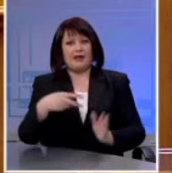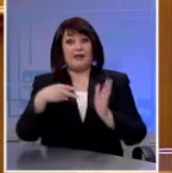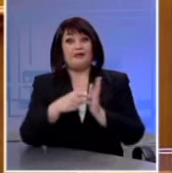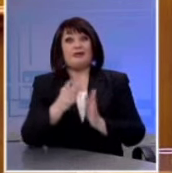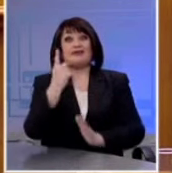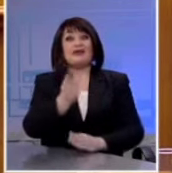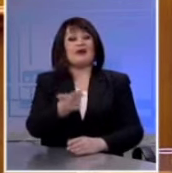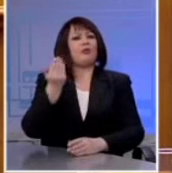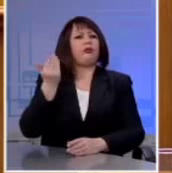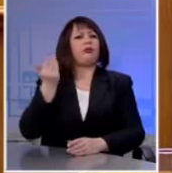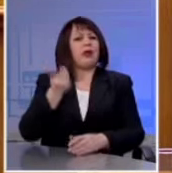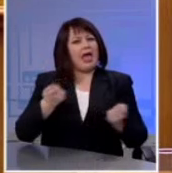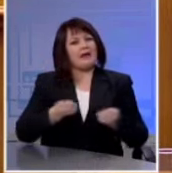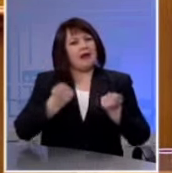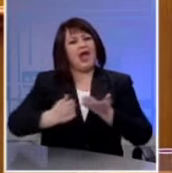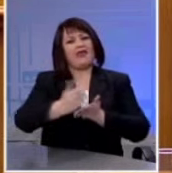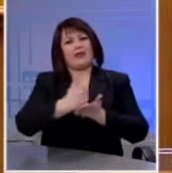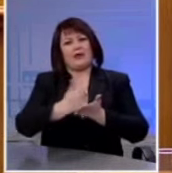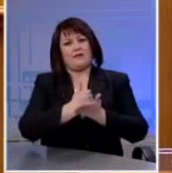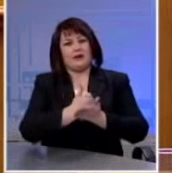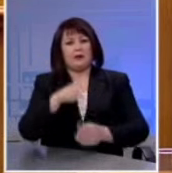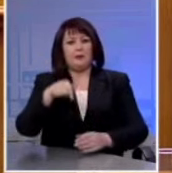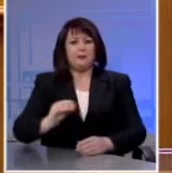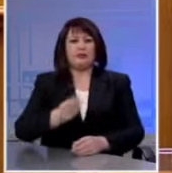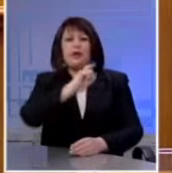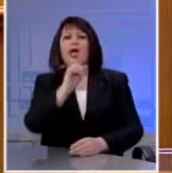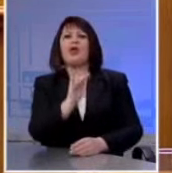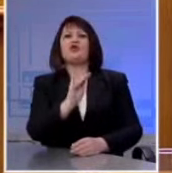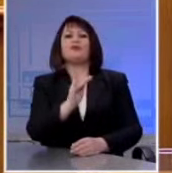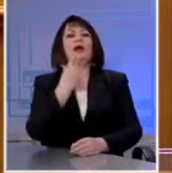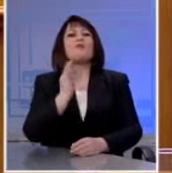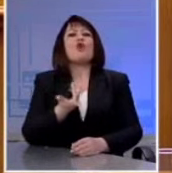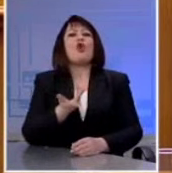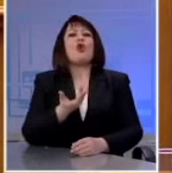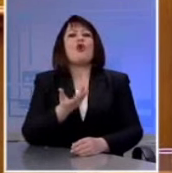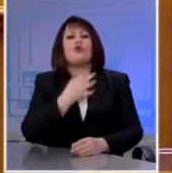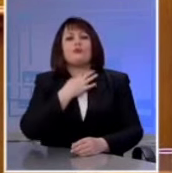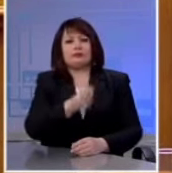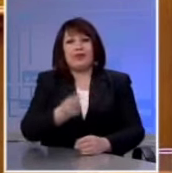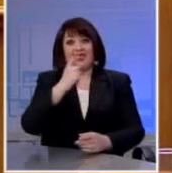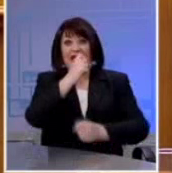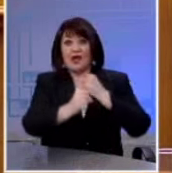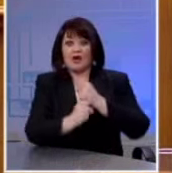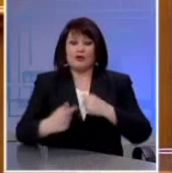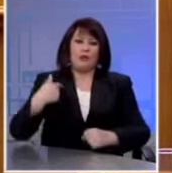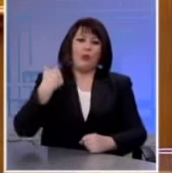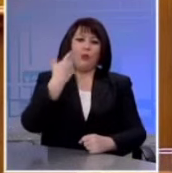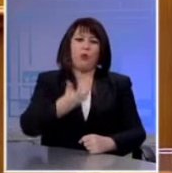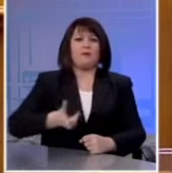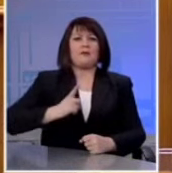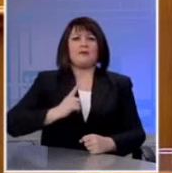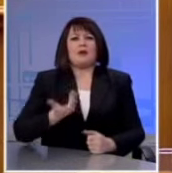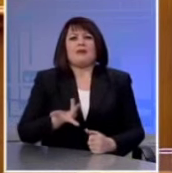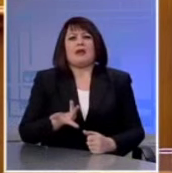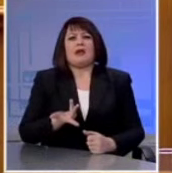2001. Και το ερώτημα που προκύπτει είναι για ποιο λόγο χρειάζεται κάτι παραπάνω από μια δεκαετία για